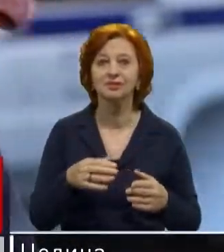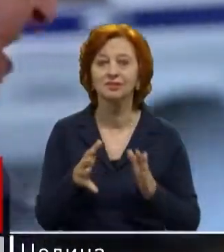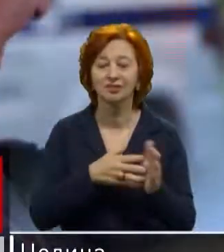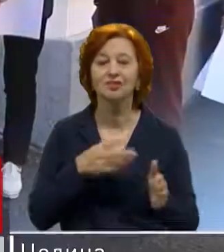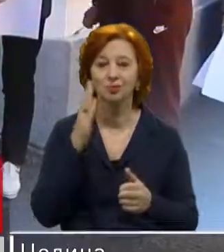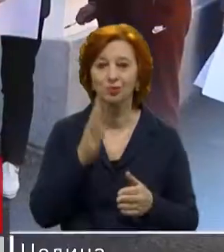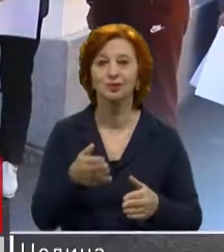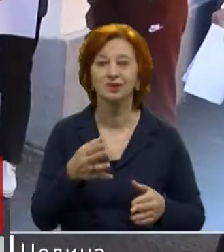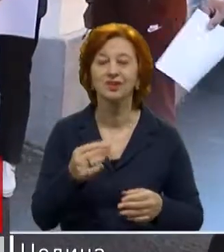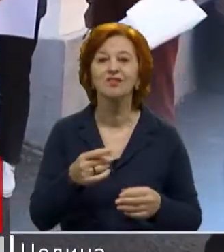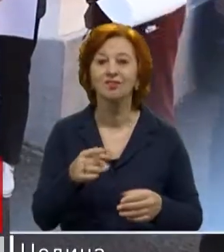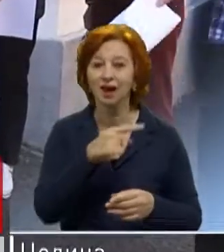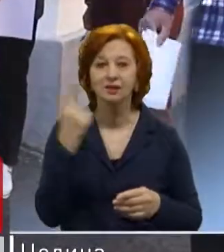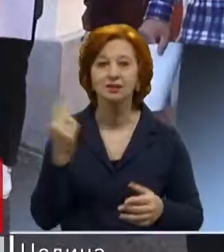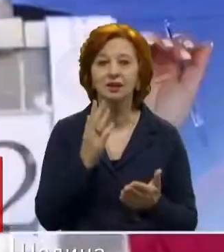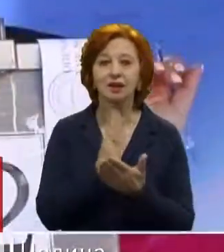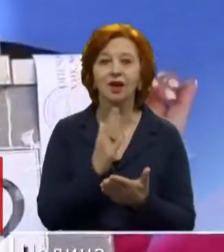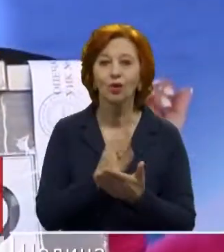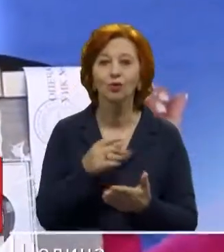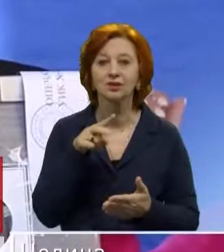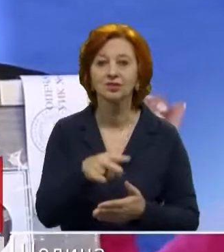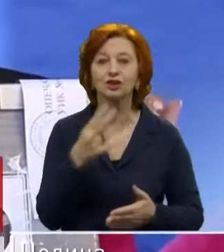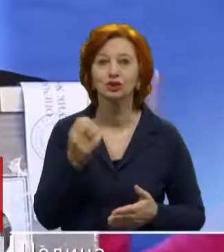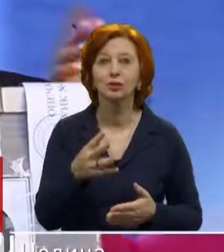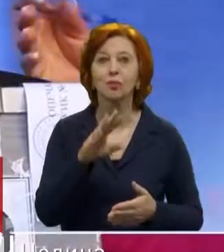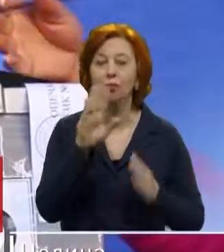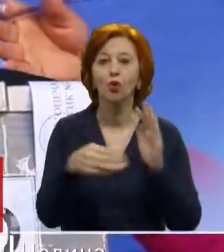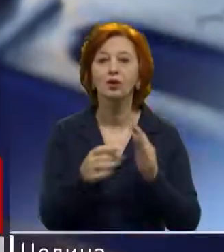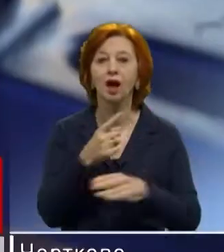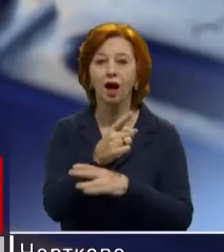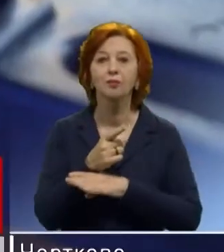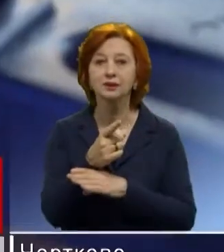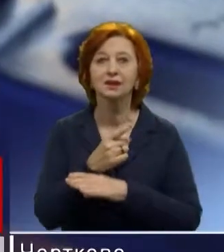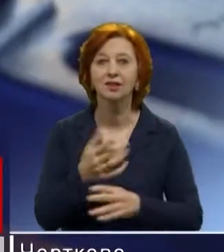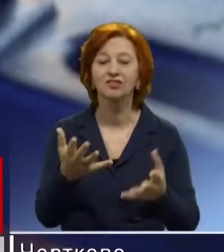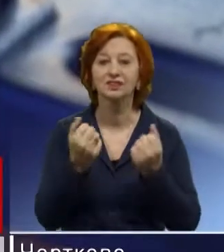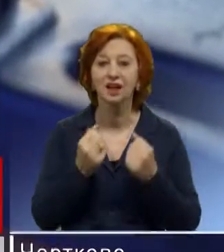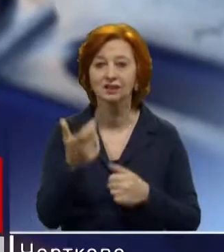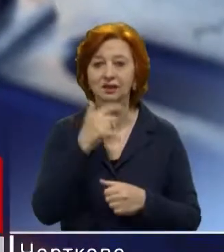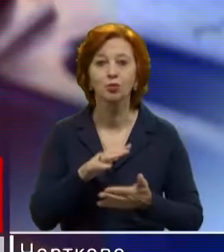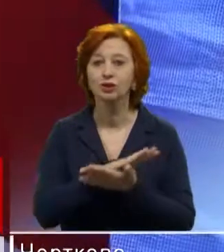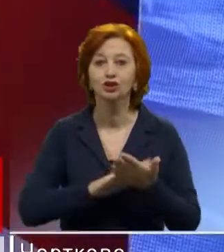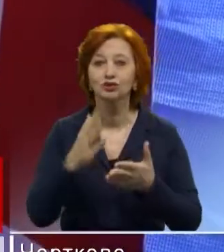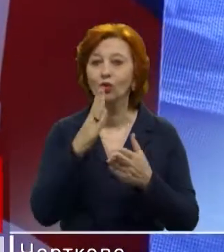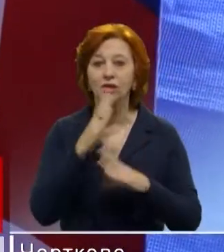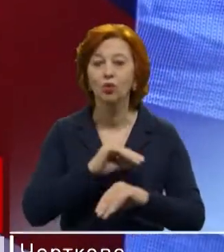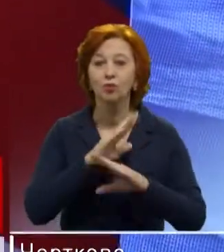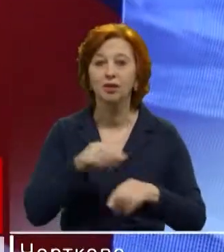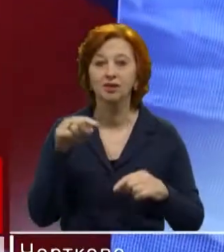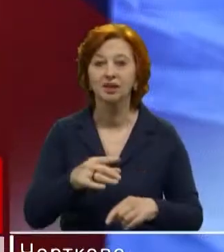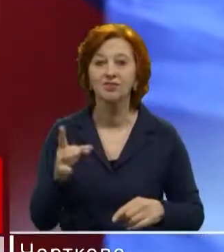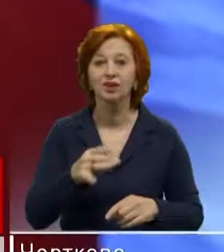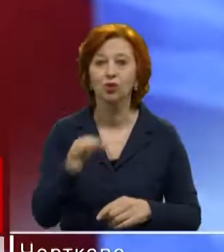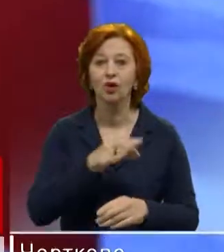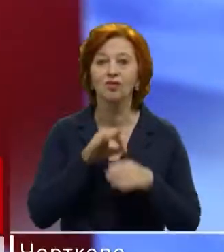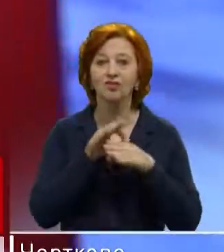Викторовна находится в России с февраля этого года. Уезжала под обстрелами, с собой ничего взять не успела. Здесь, на территории Ростовской области, ее